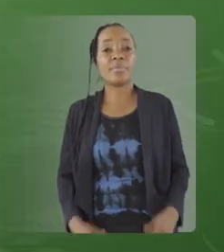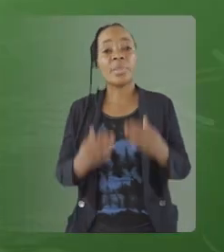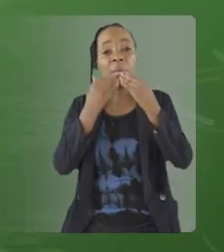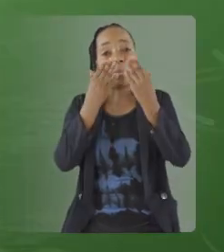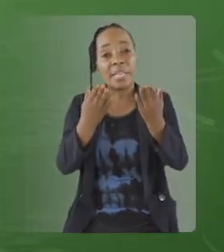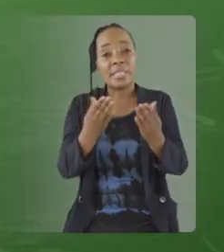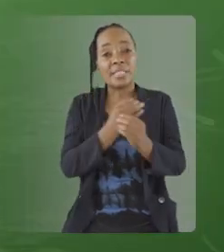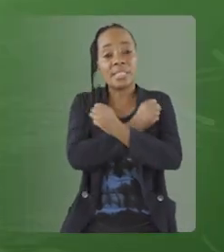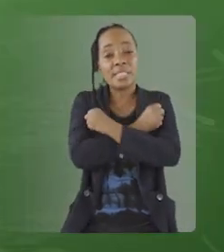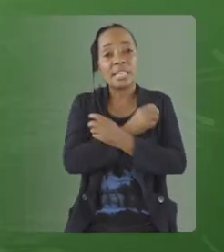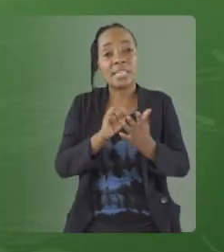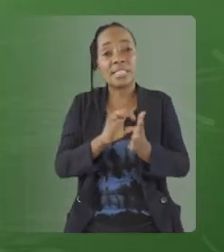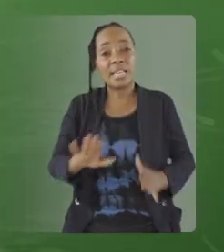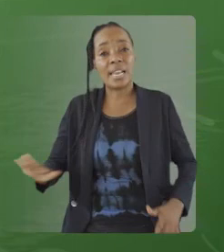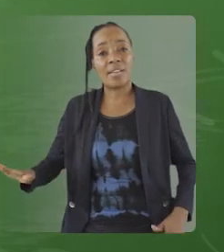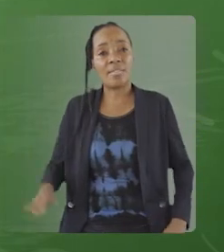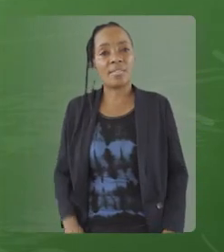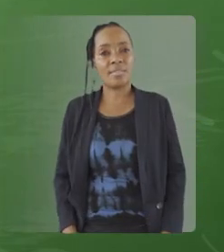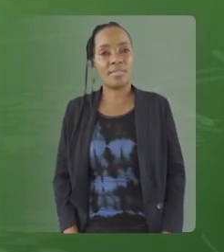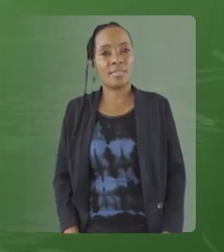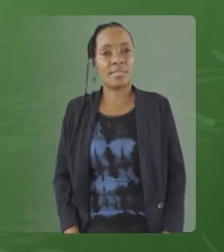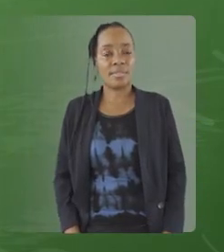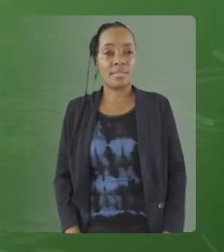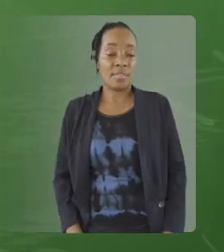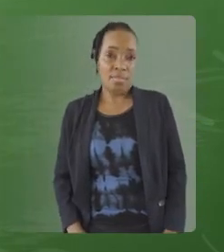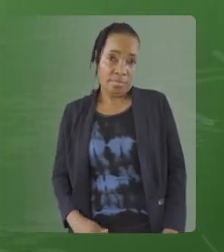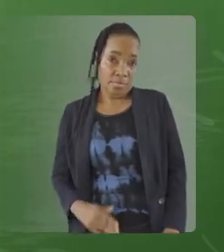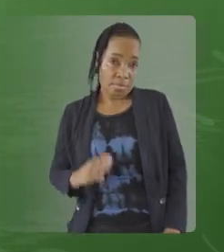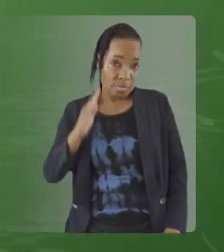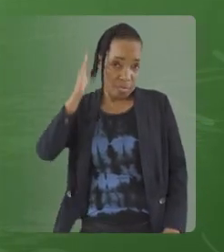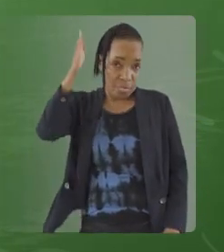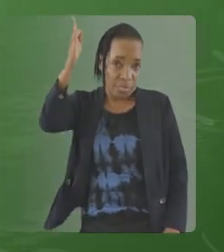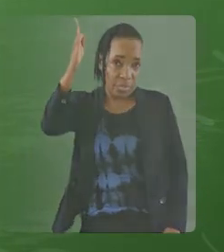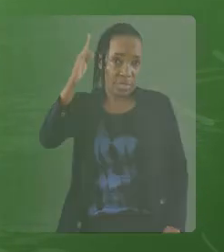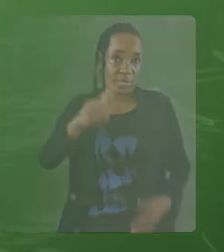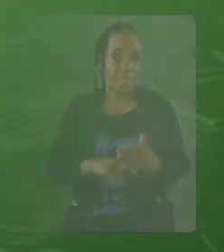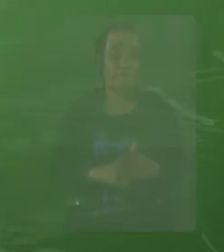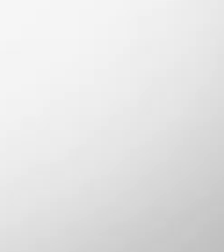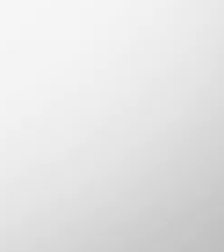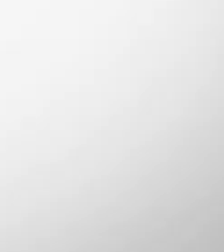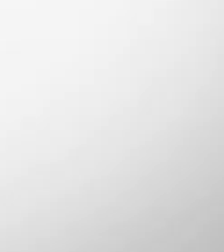Merci, chers élèves. À la semaine prochaine. Au revoir.